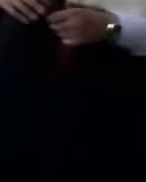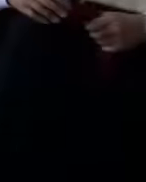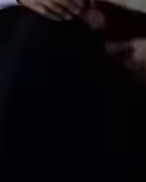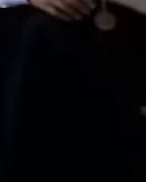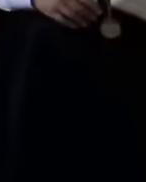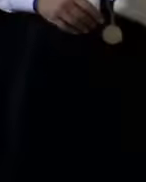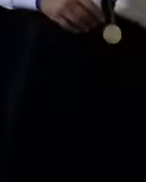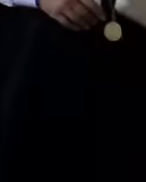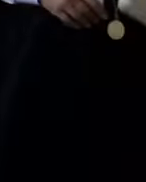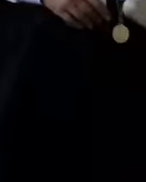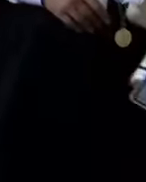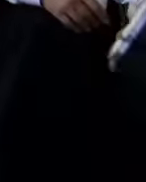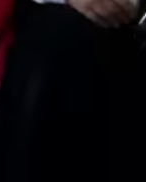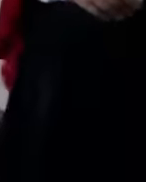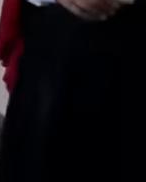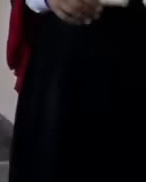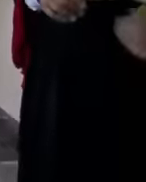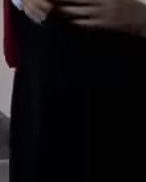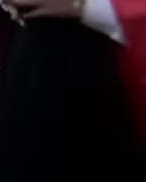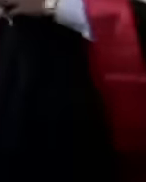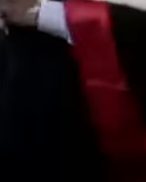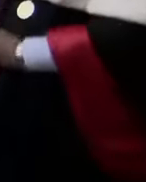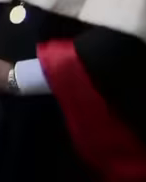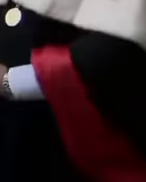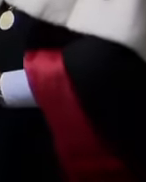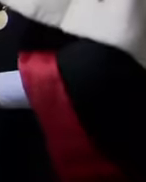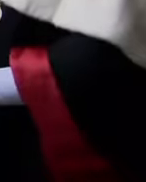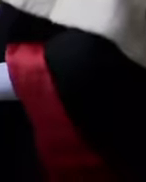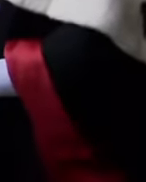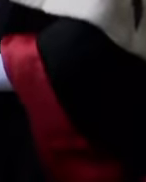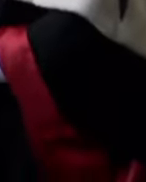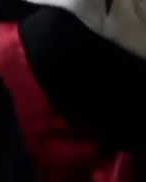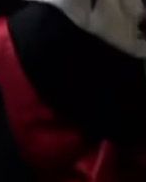stessa vanno rispettate le specificità